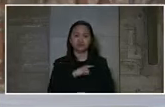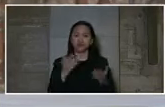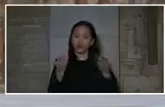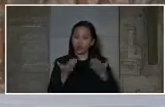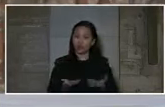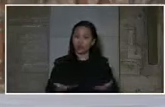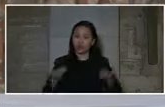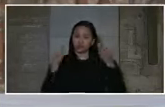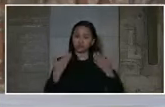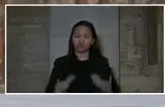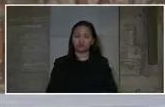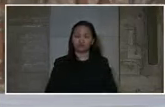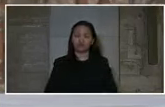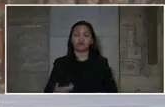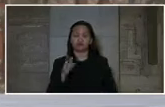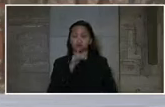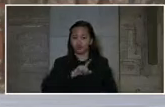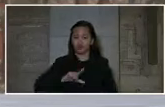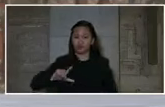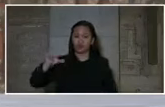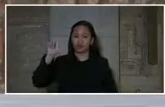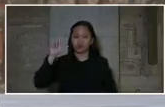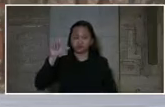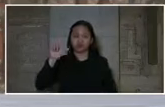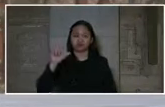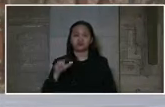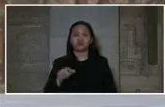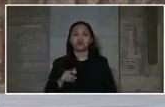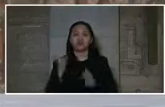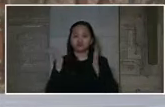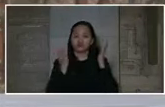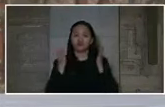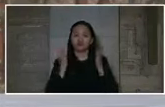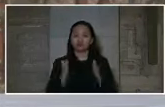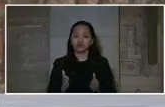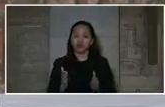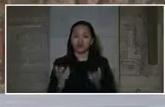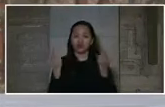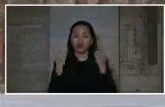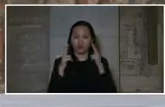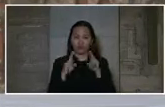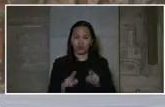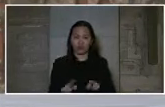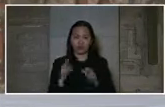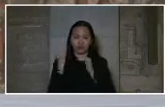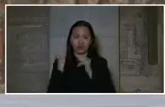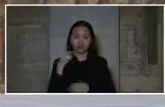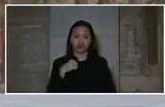ako, Panginoon, maganap nawa sa akin ayon sa gusto mo.